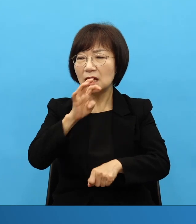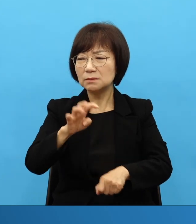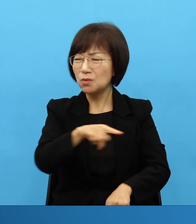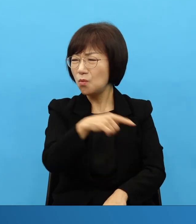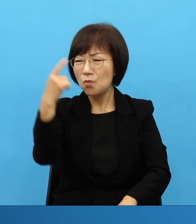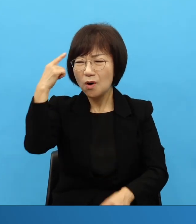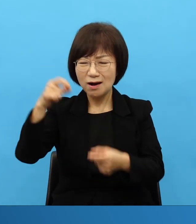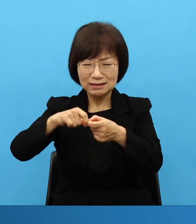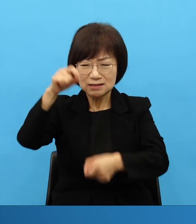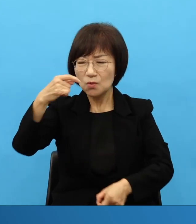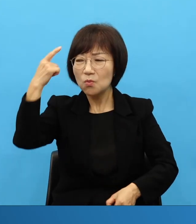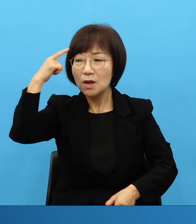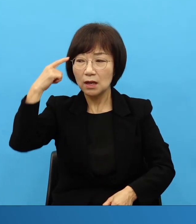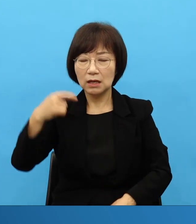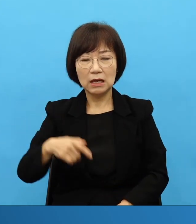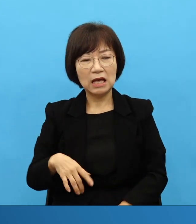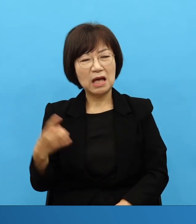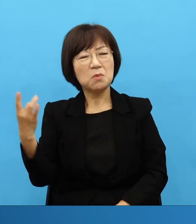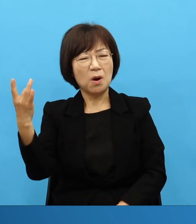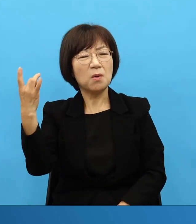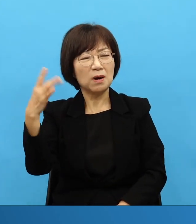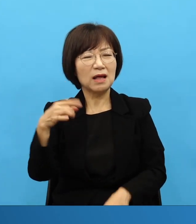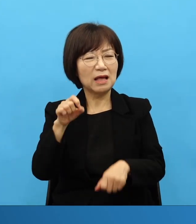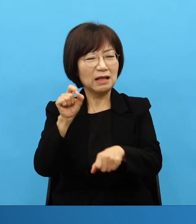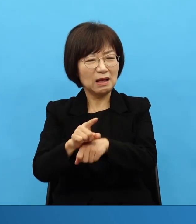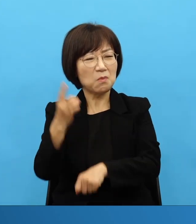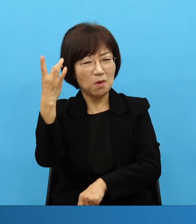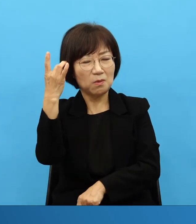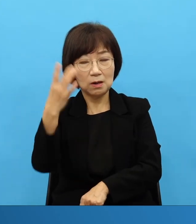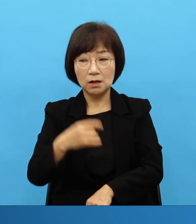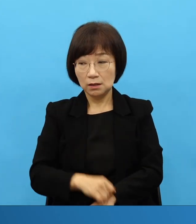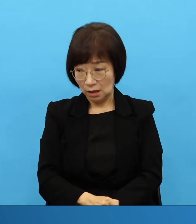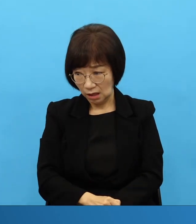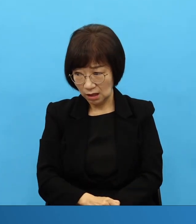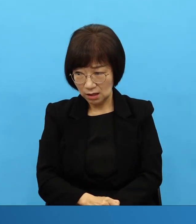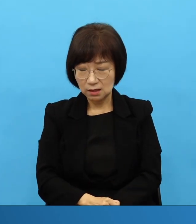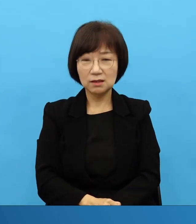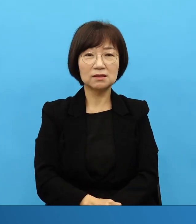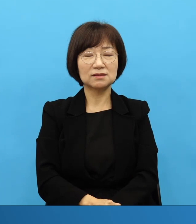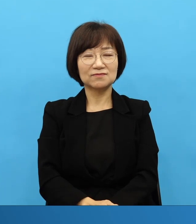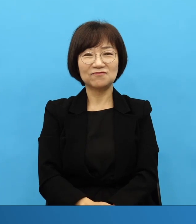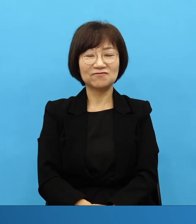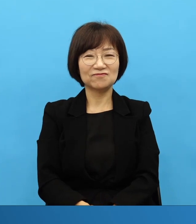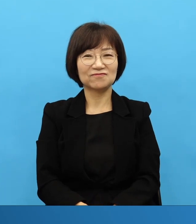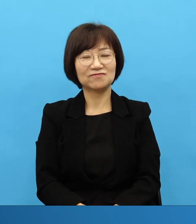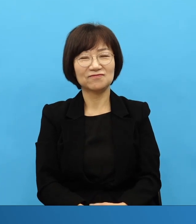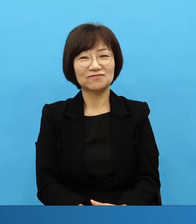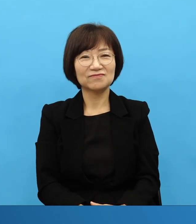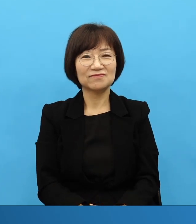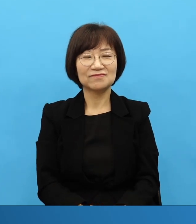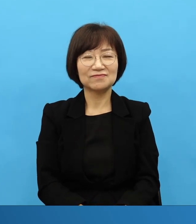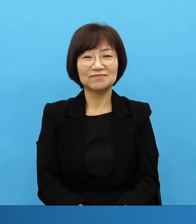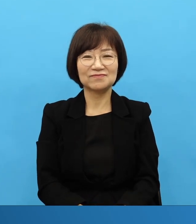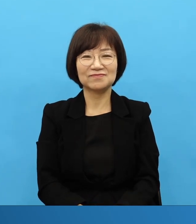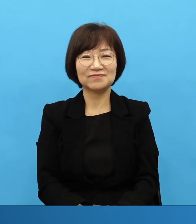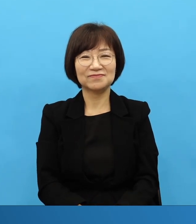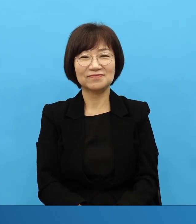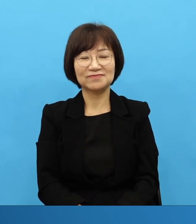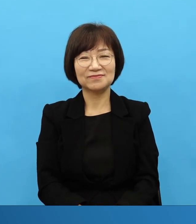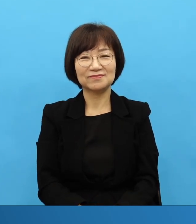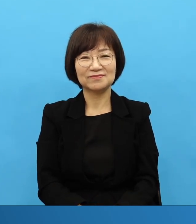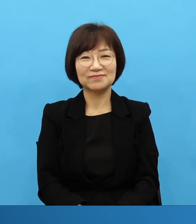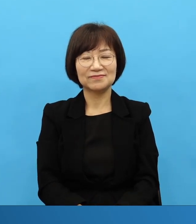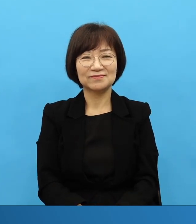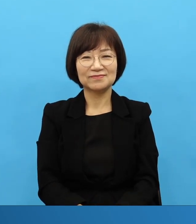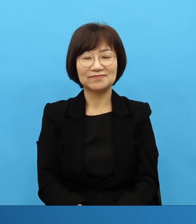the pastor speaking such a long, 저희는 다 for a long 도망가죠. time?" And he said, "Oh, he always does that. I'm sure all his church members will leave him then." 우리가 누려야 될 축복이